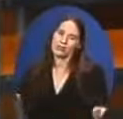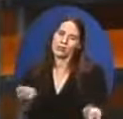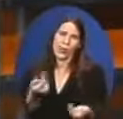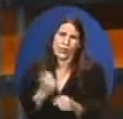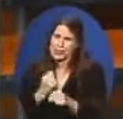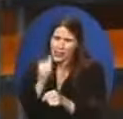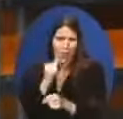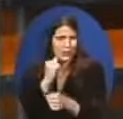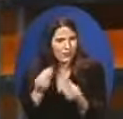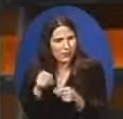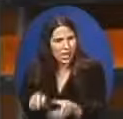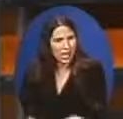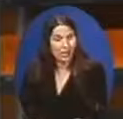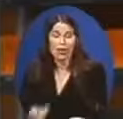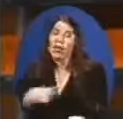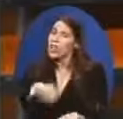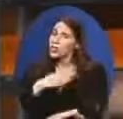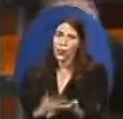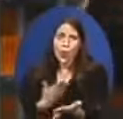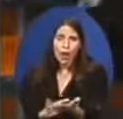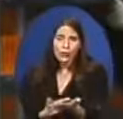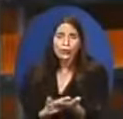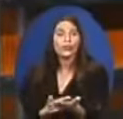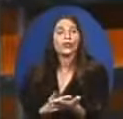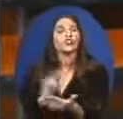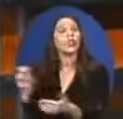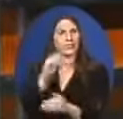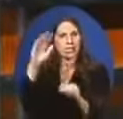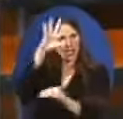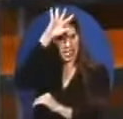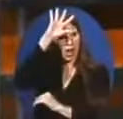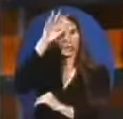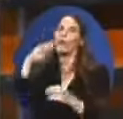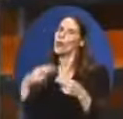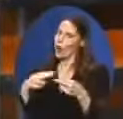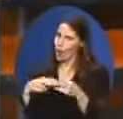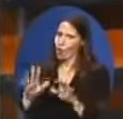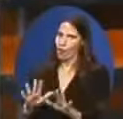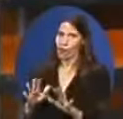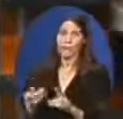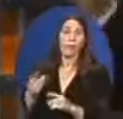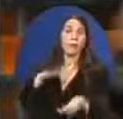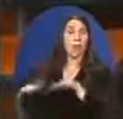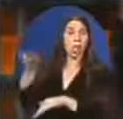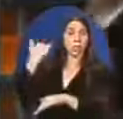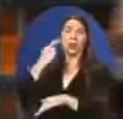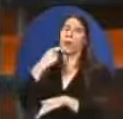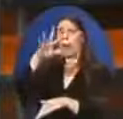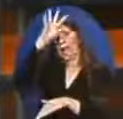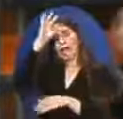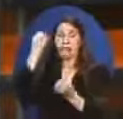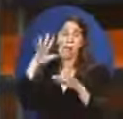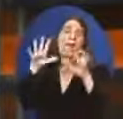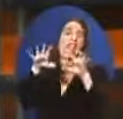יומי, ואני חושב שבעניין הזה הוכחנו א', שהנושא האיראני הוא מאוד מאוד קרוב, לעומת הממשלה הקודמת שאמרה, האיראנים סתם מהלכים